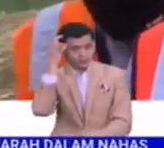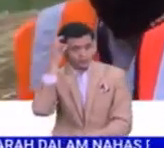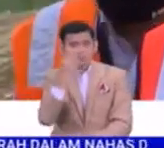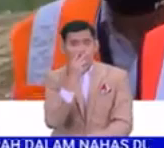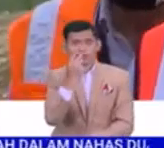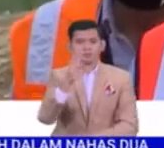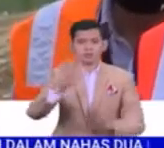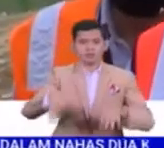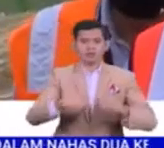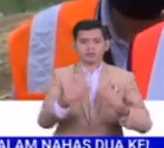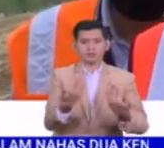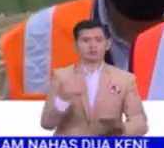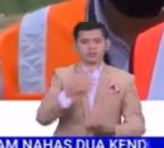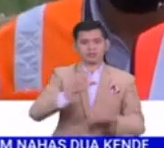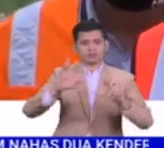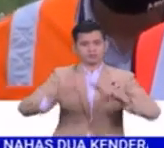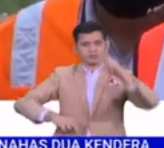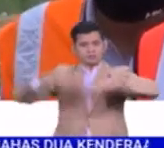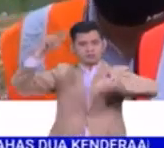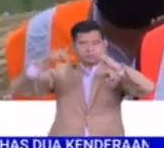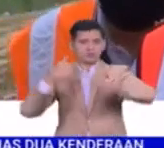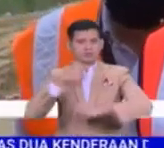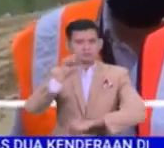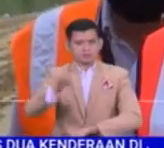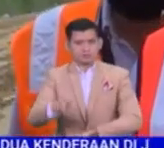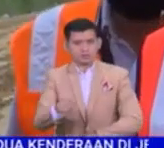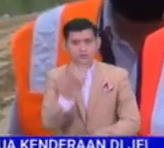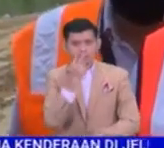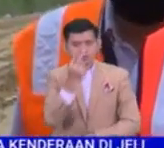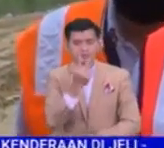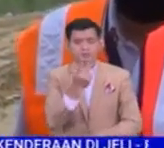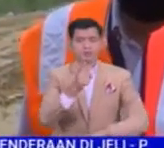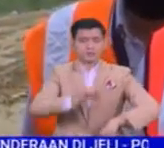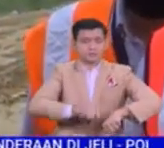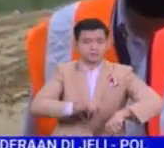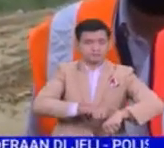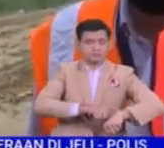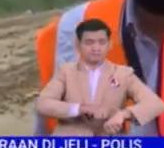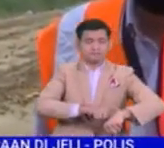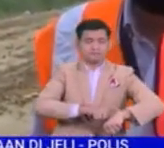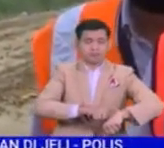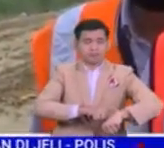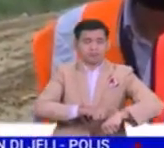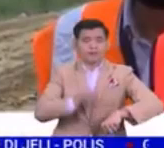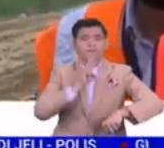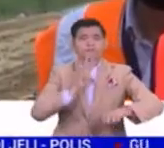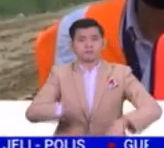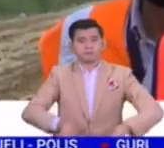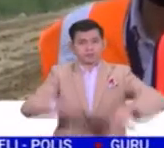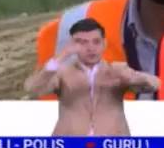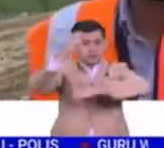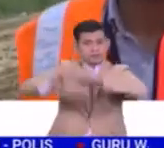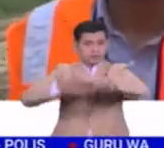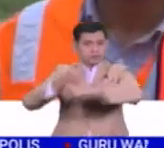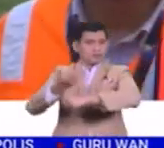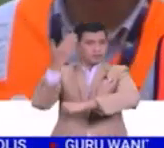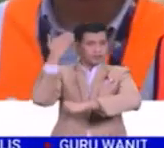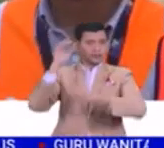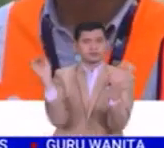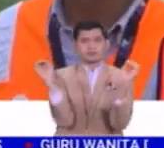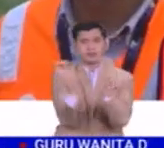years punya flood level semua ni telah pun ambil kira dan sepanjang banjir tahun lepas ya, tidak